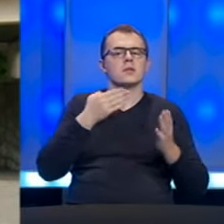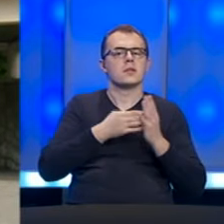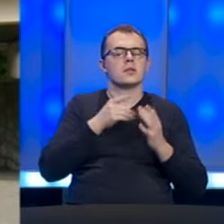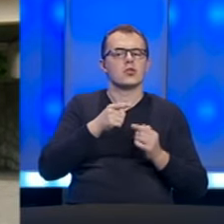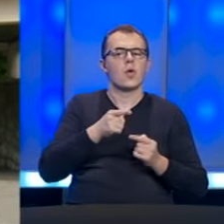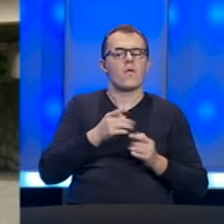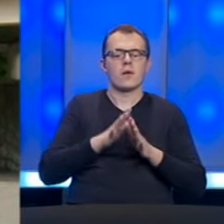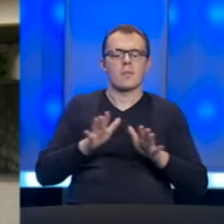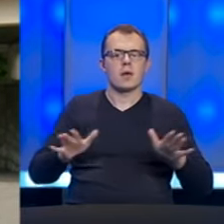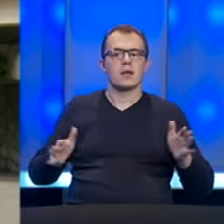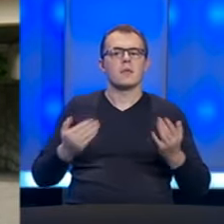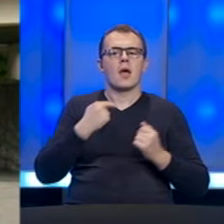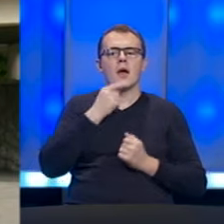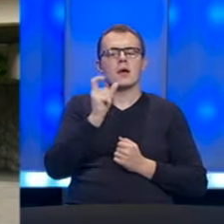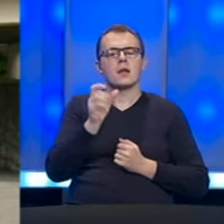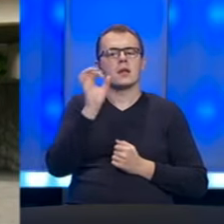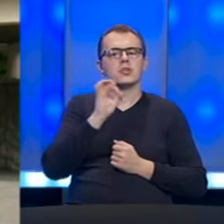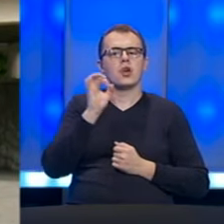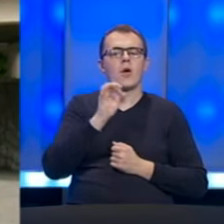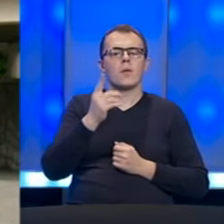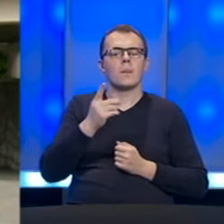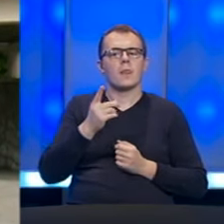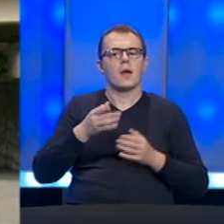ove pandemije, a riječ je o